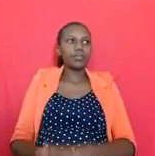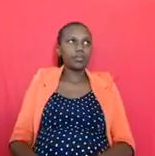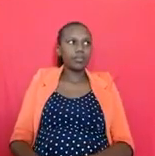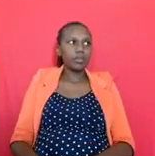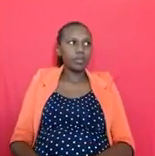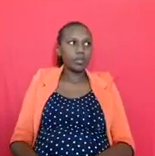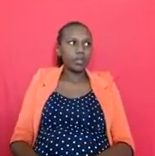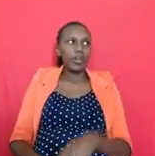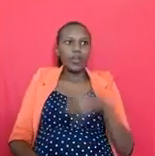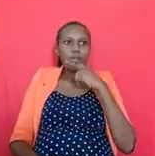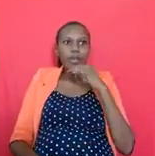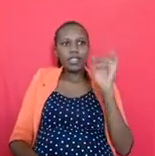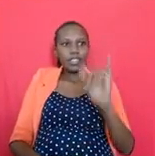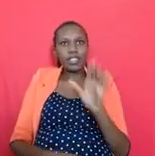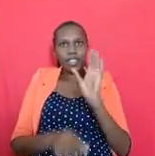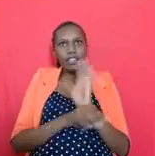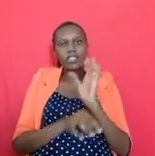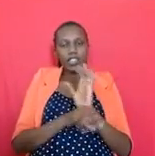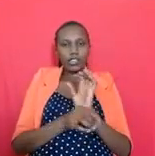Arume muguti kwa goku.